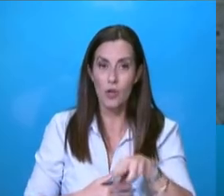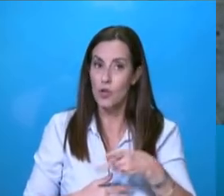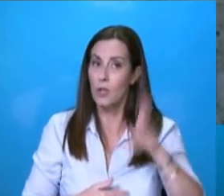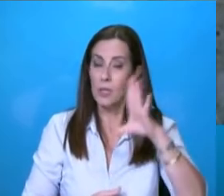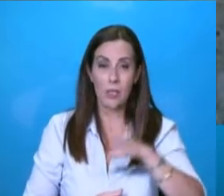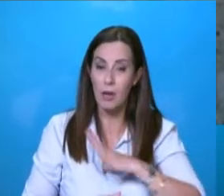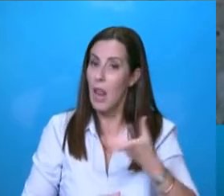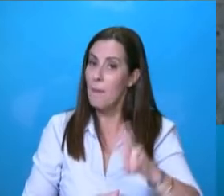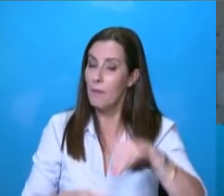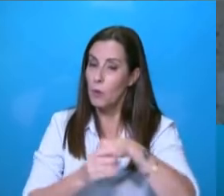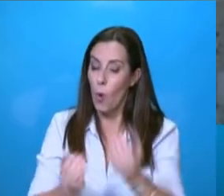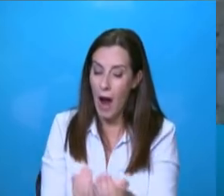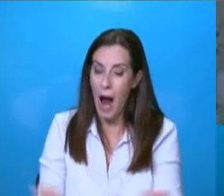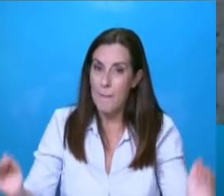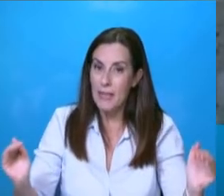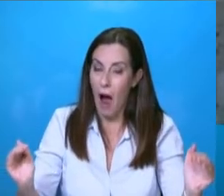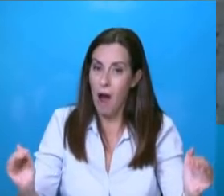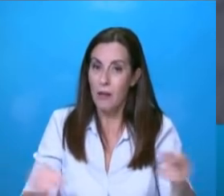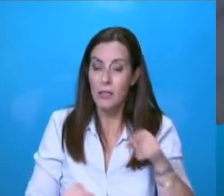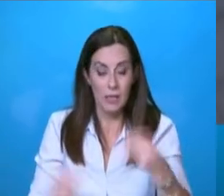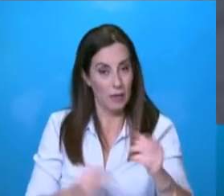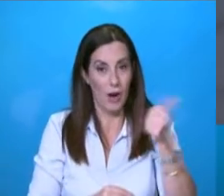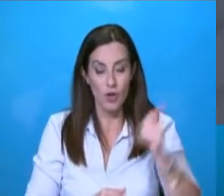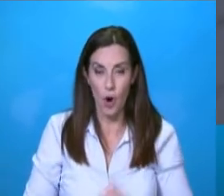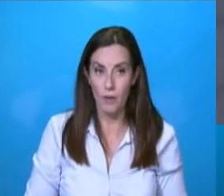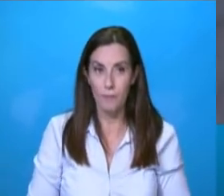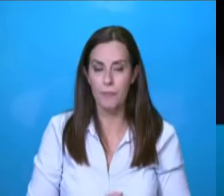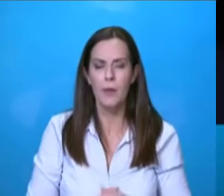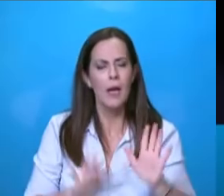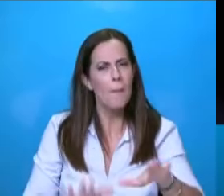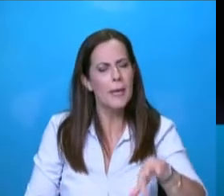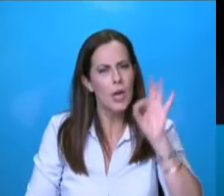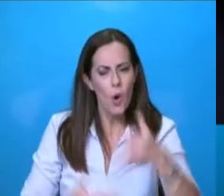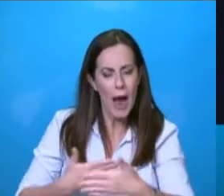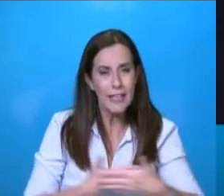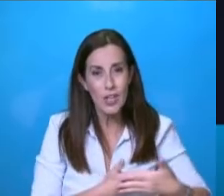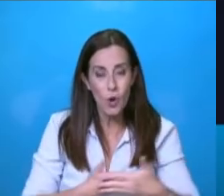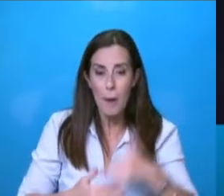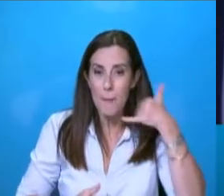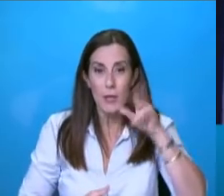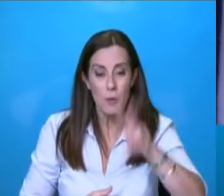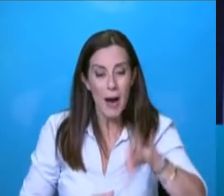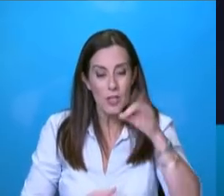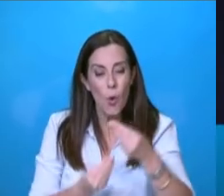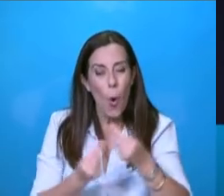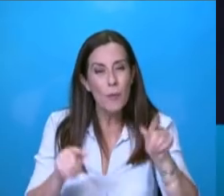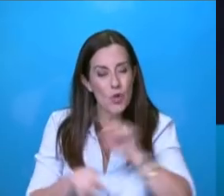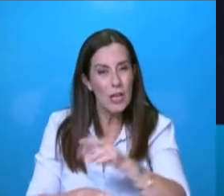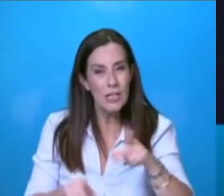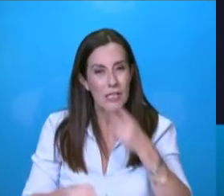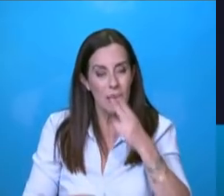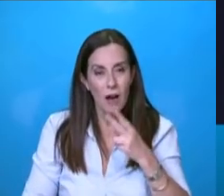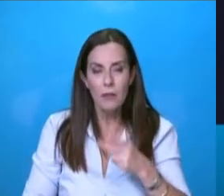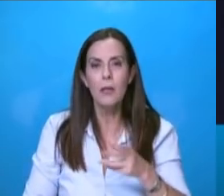בסיכון למוות בהריסה. זאת אומרת, זה דבר הראשון. המחקר התברר גם כי התינוקות שבשתן שלהם נמצאו תוצרי הניקוטין